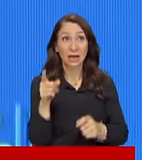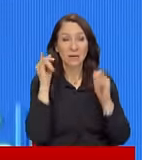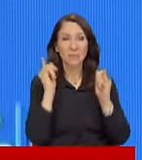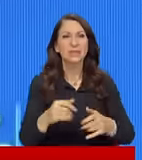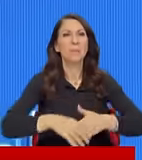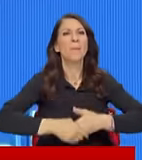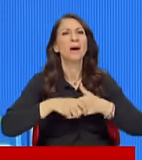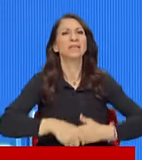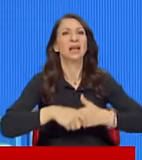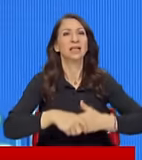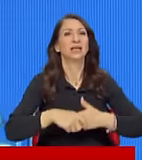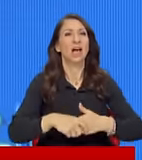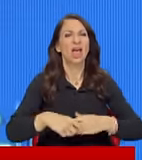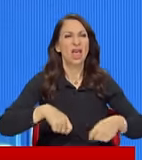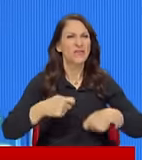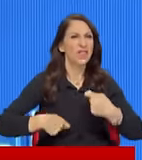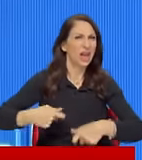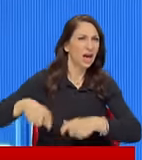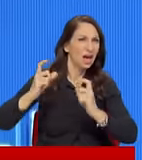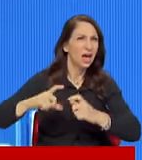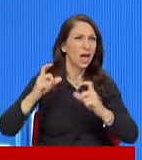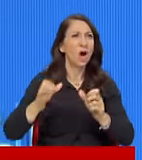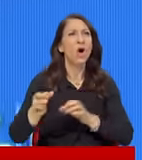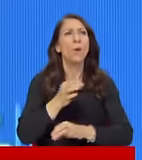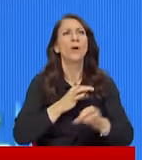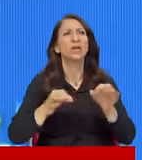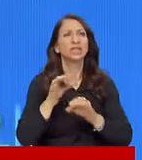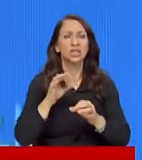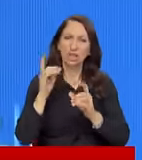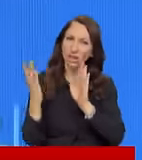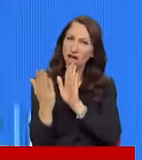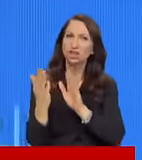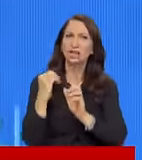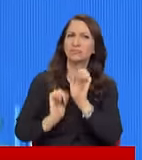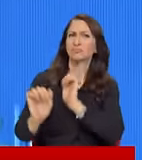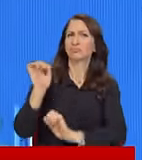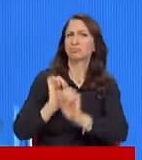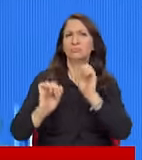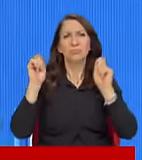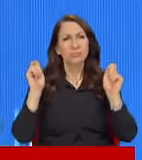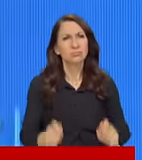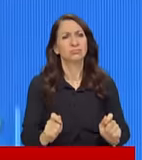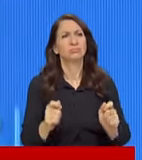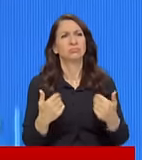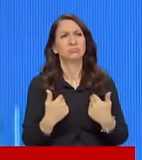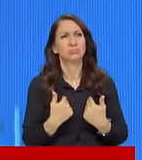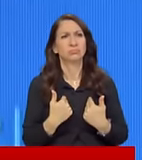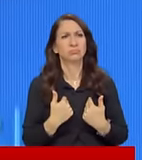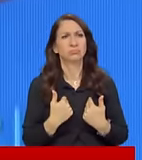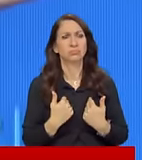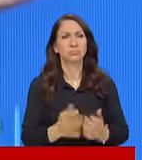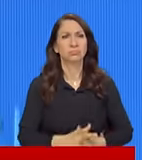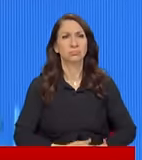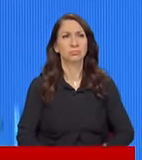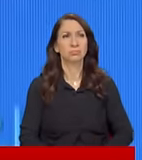kirli pazarlıklarına, iftiralarına, operasyonlarına karşı da elbette yılmadan